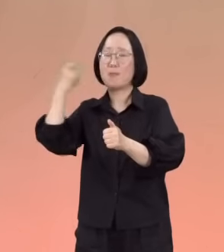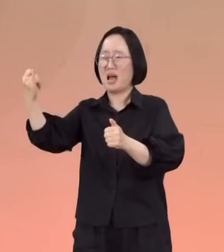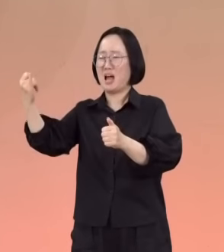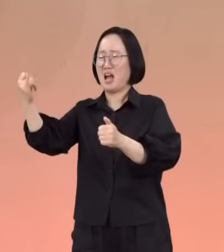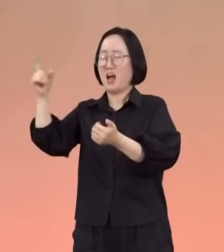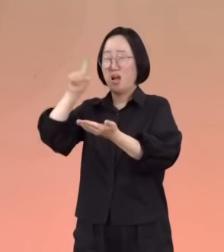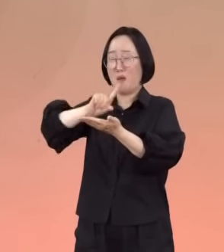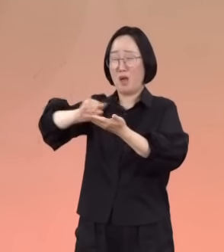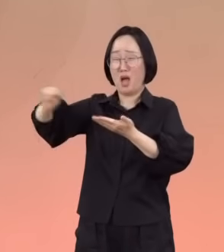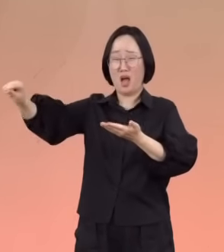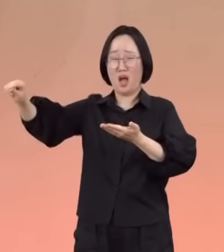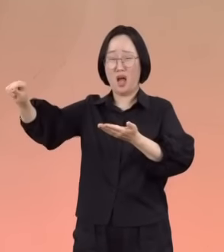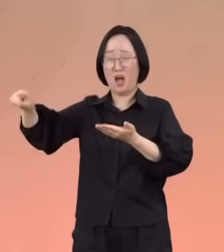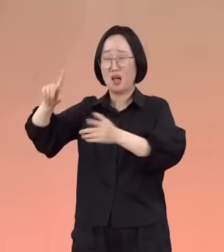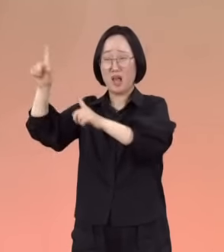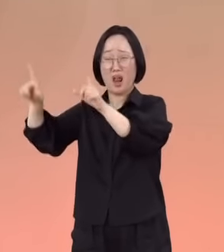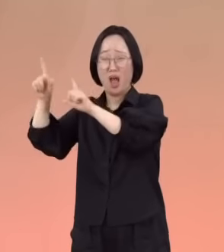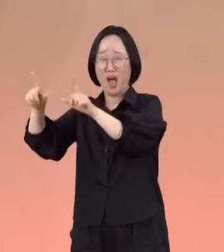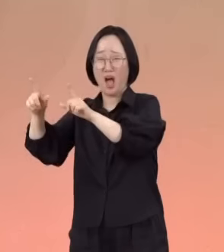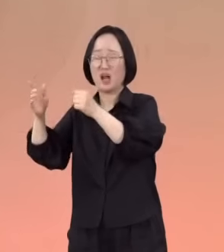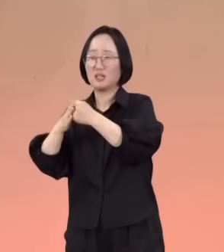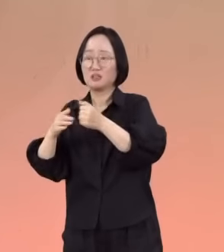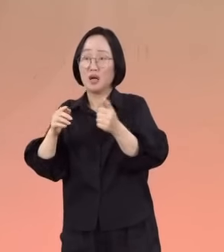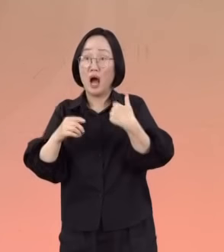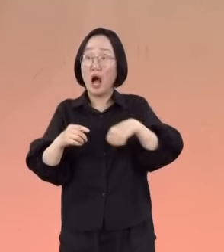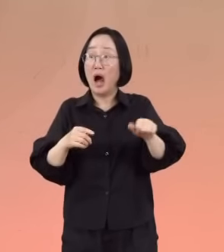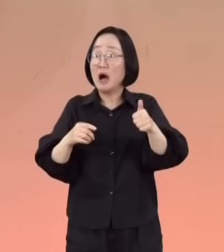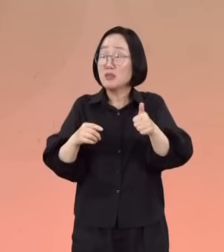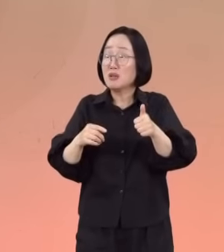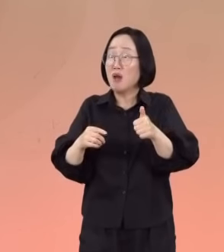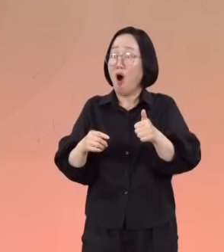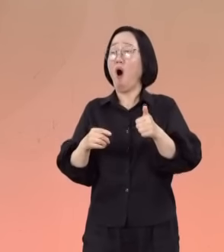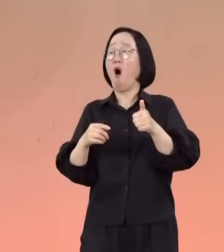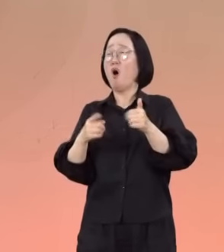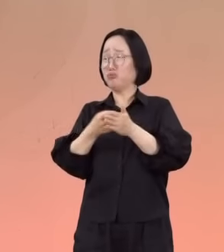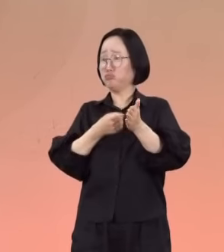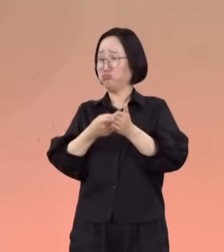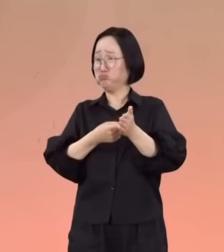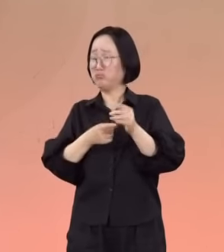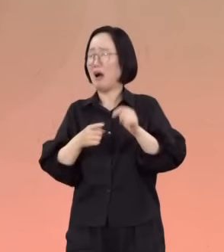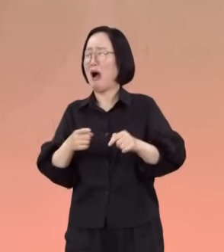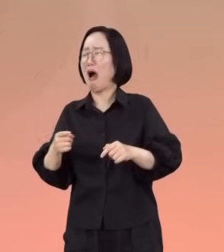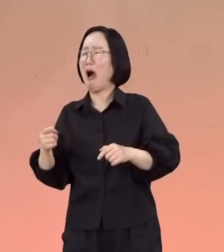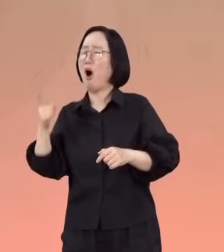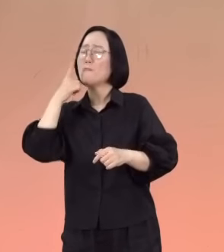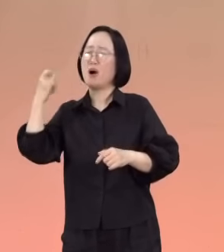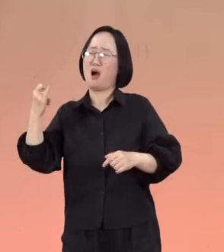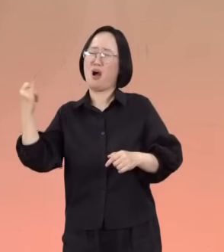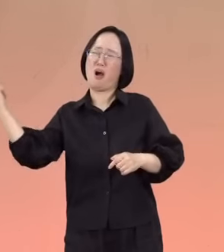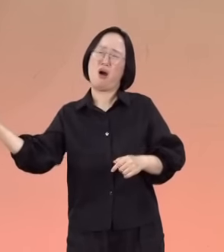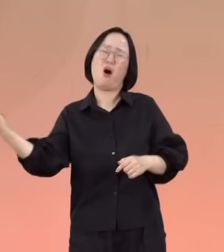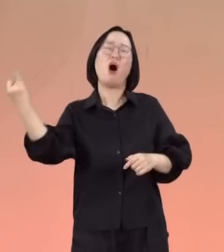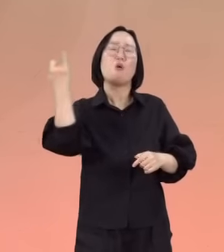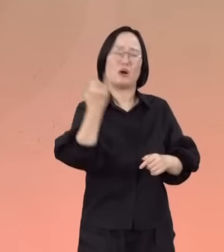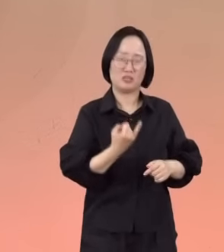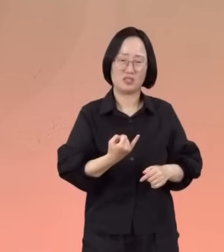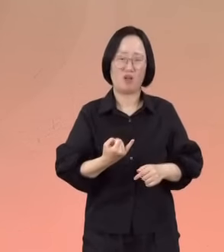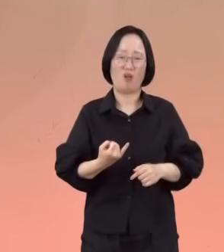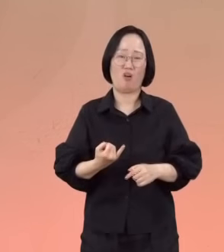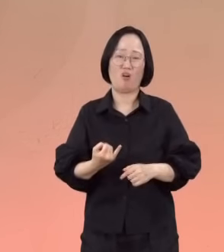달려오셨는데 그 여러분 아프면 안 돼요 부모님께 최고의 효도는 아프지 않는